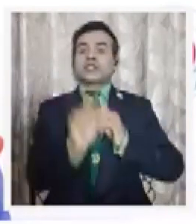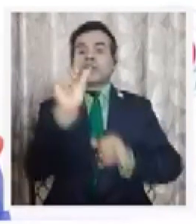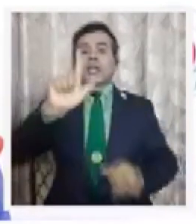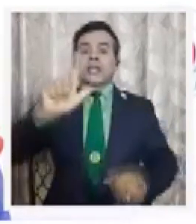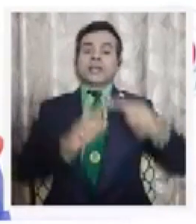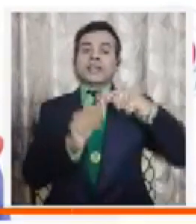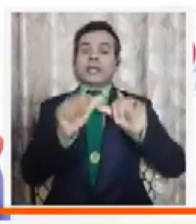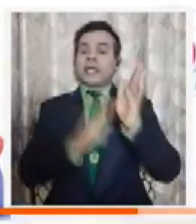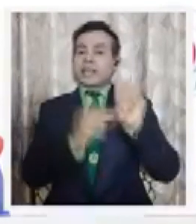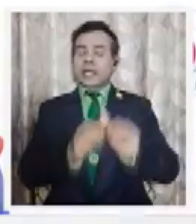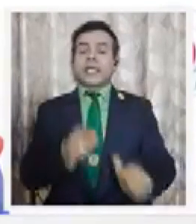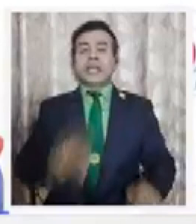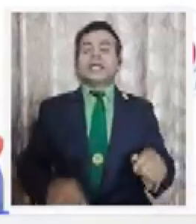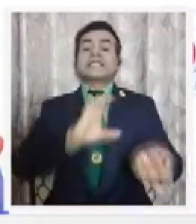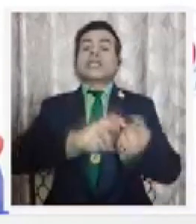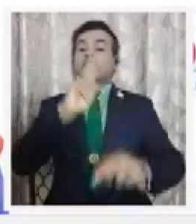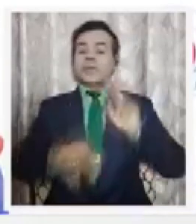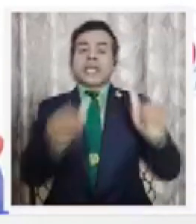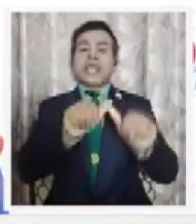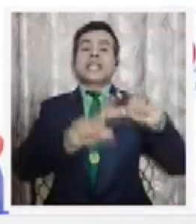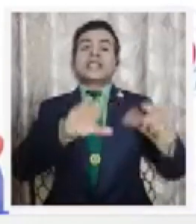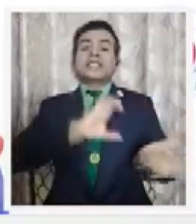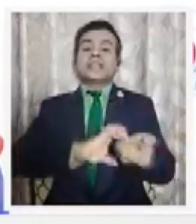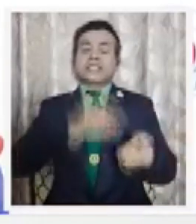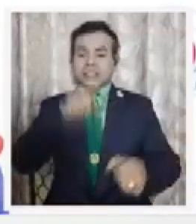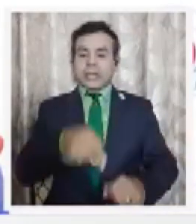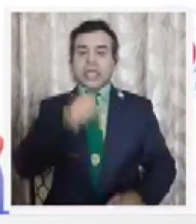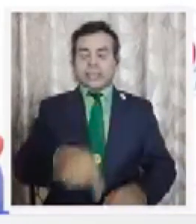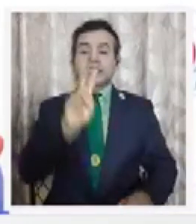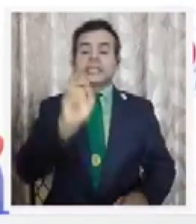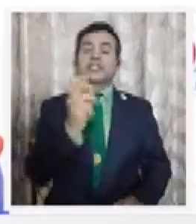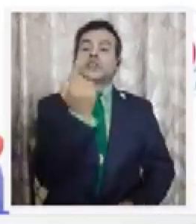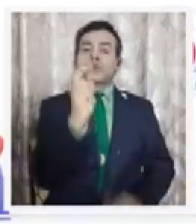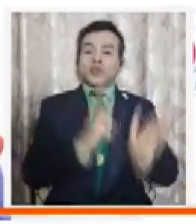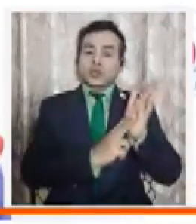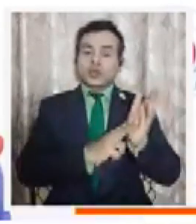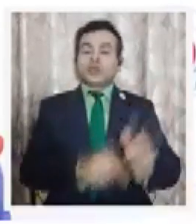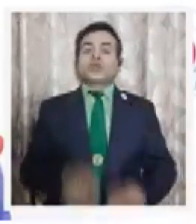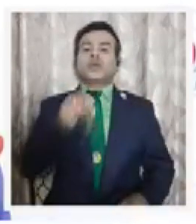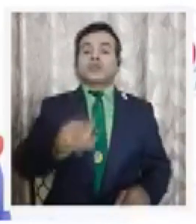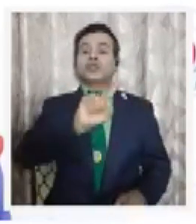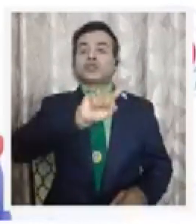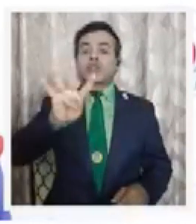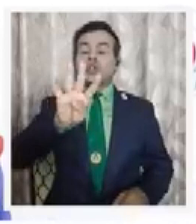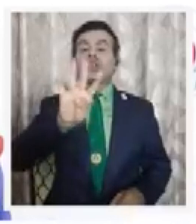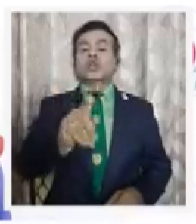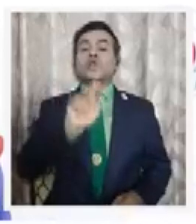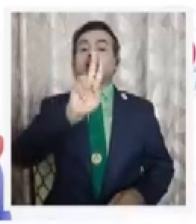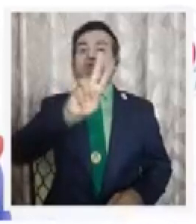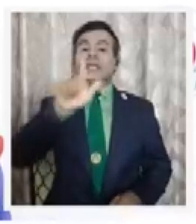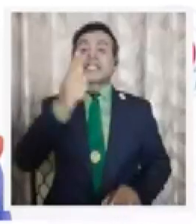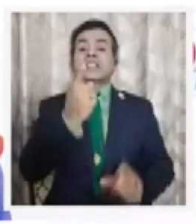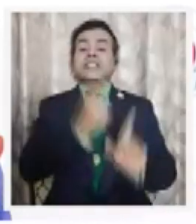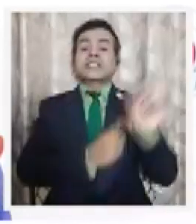আমি অধ্যাপক ডাক্তার নাসিমা সুলতানা, অতিরিক্ত মহাপরিচালক প্রশাসন স্বাস্থ্য অধিদপ্তর থেকে। আজ 30 জুন 2020,